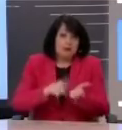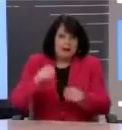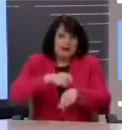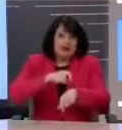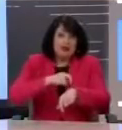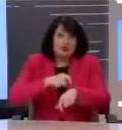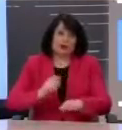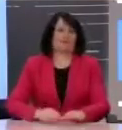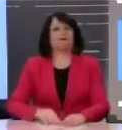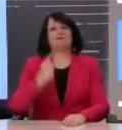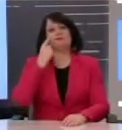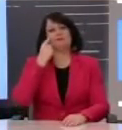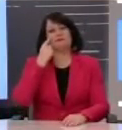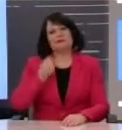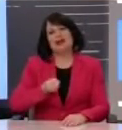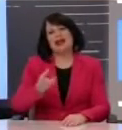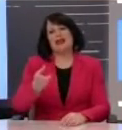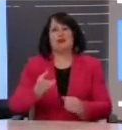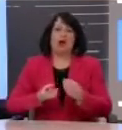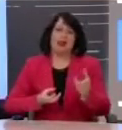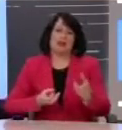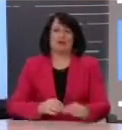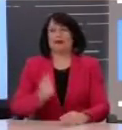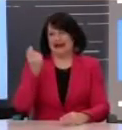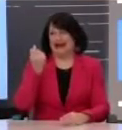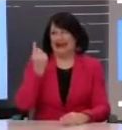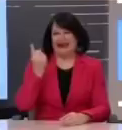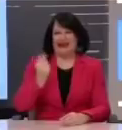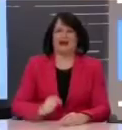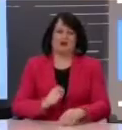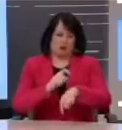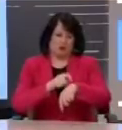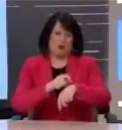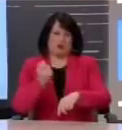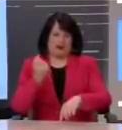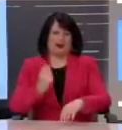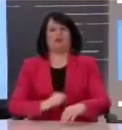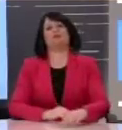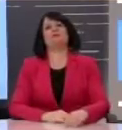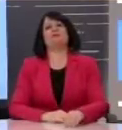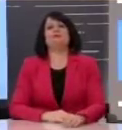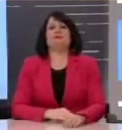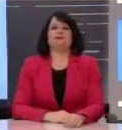Ας δούμε όμως λίγο τους αριθμούς και θα μου επιτραπεί, κύριε Πρόεδρε, λίγος χρόνος παραπάνω.